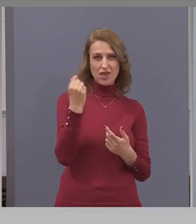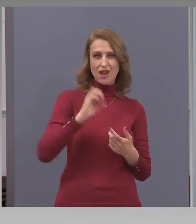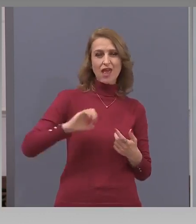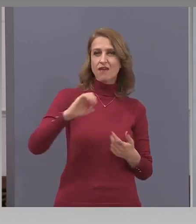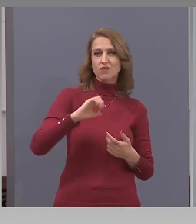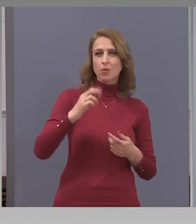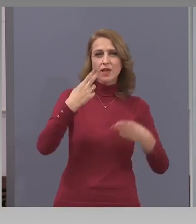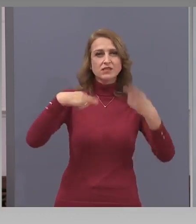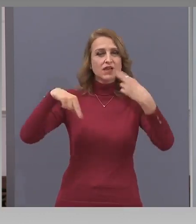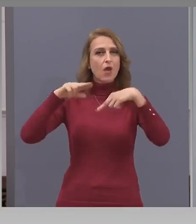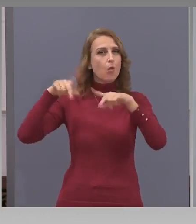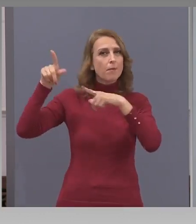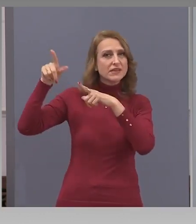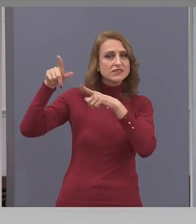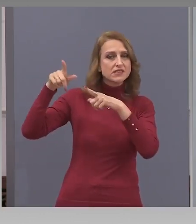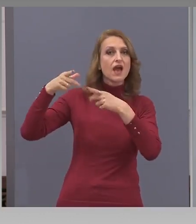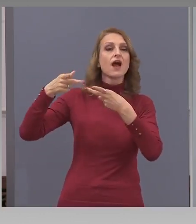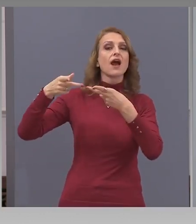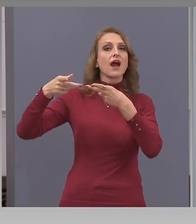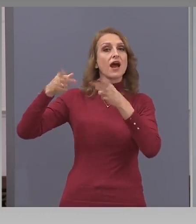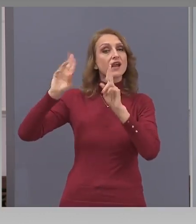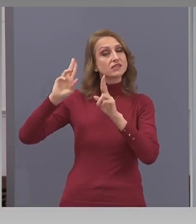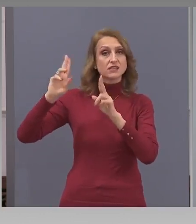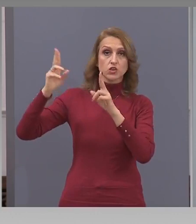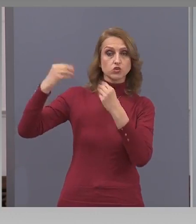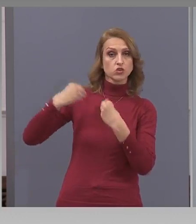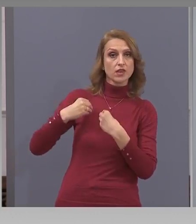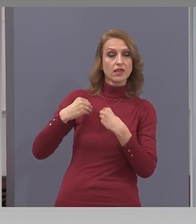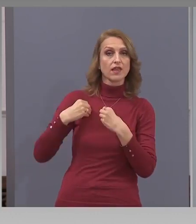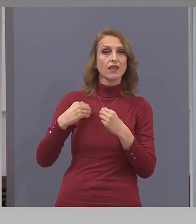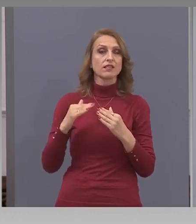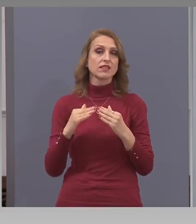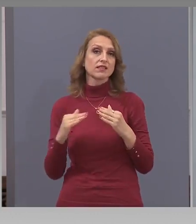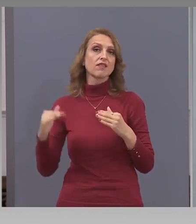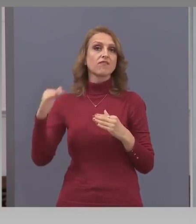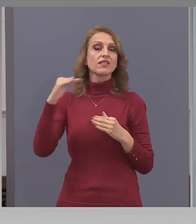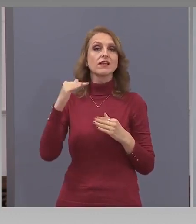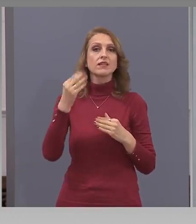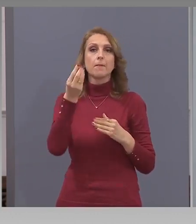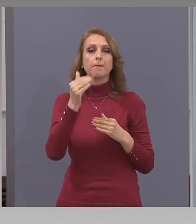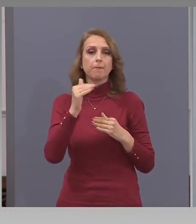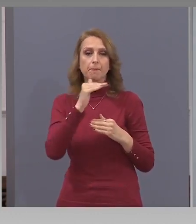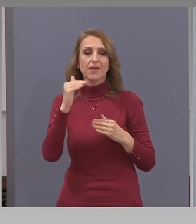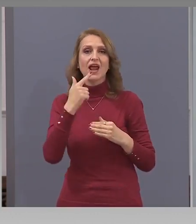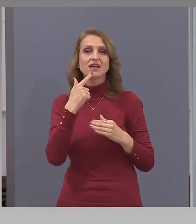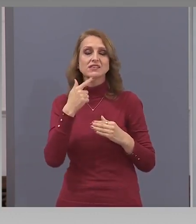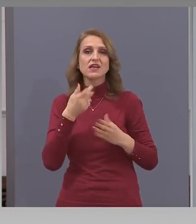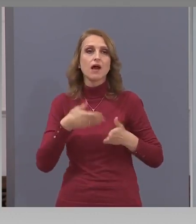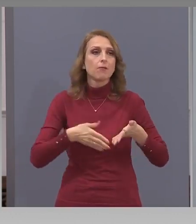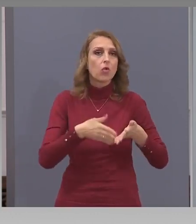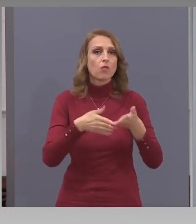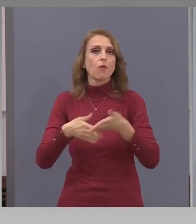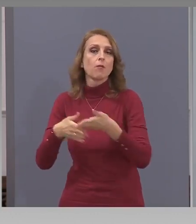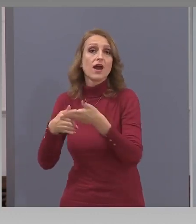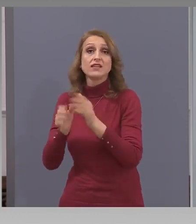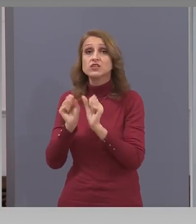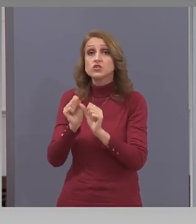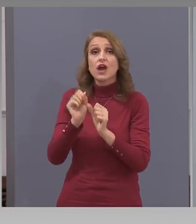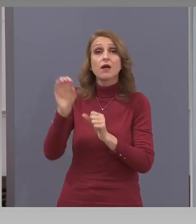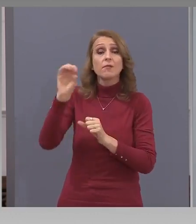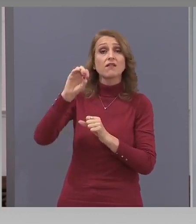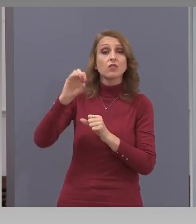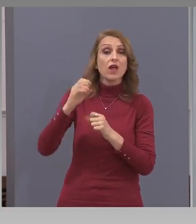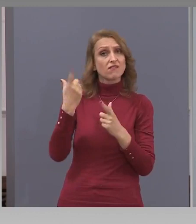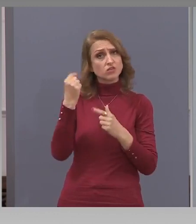комисия ни разреши да дигнеме праговете за подпомагане. Вчера. Значи до вчера и да